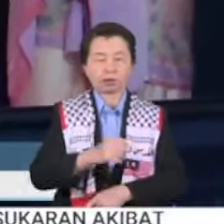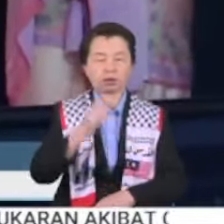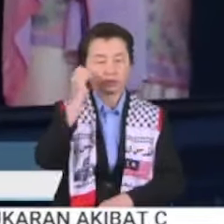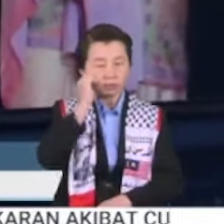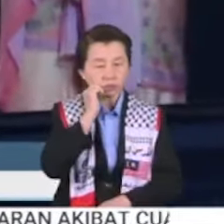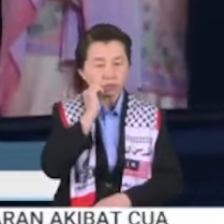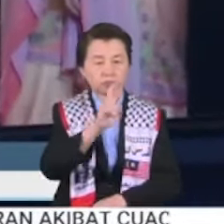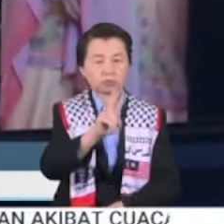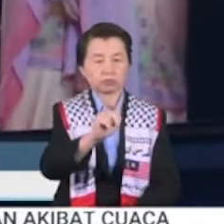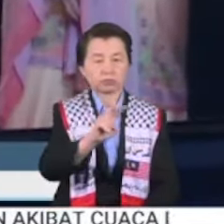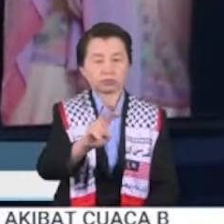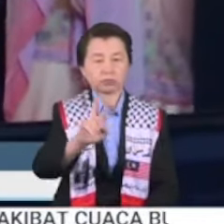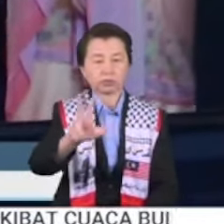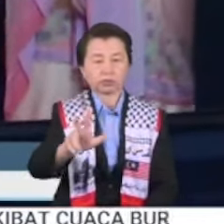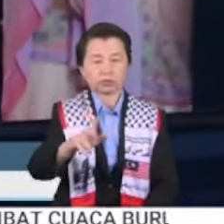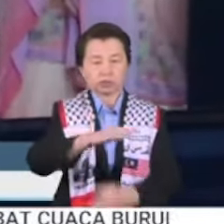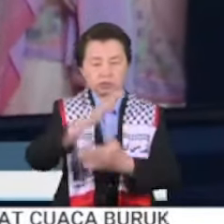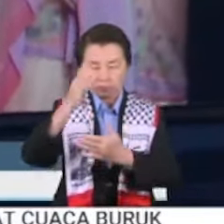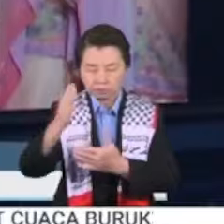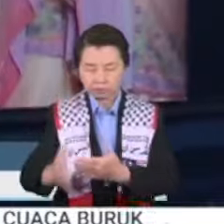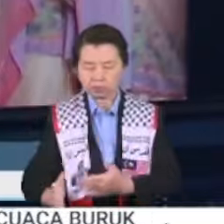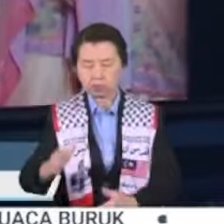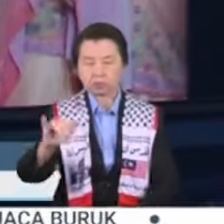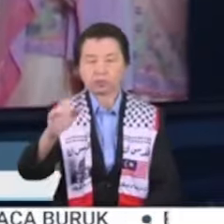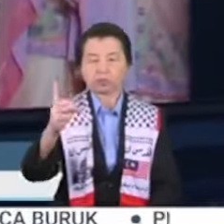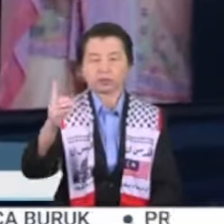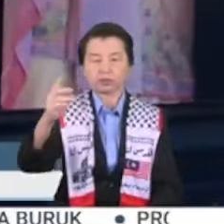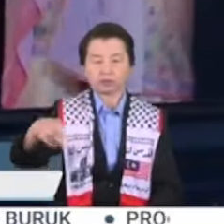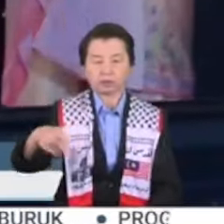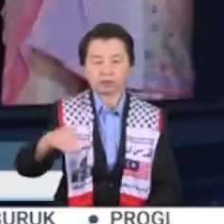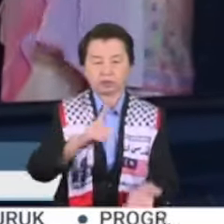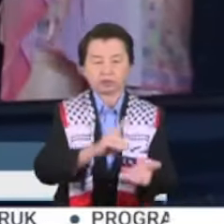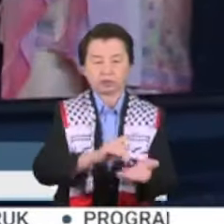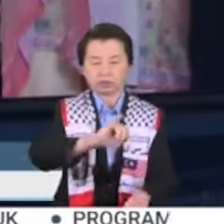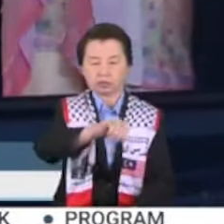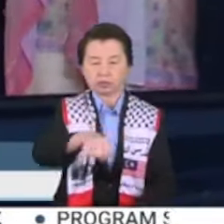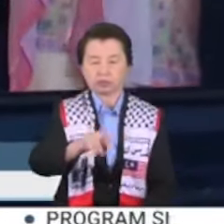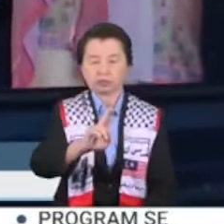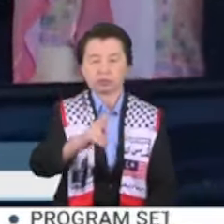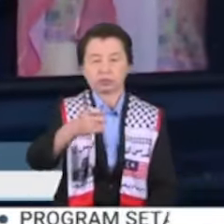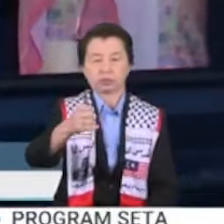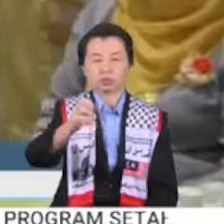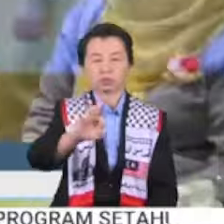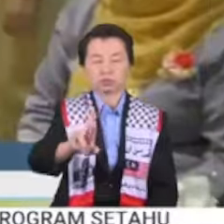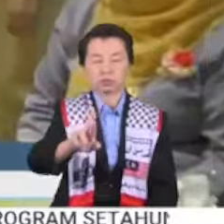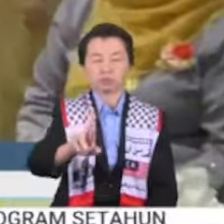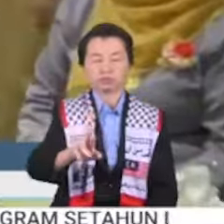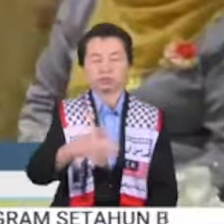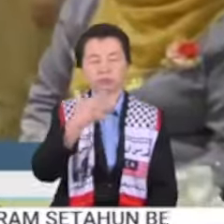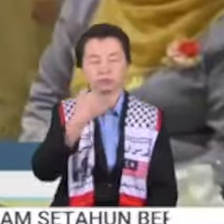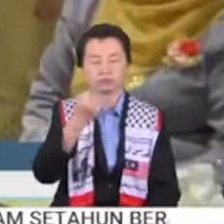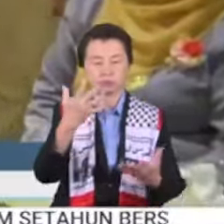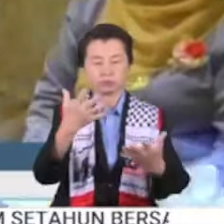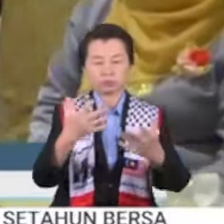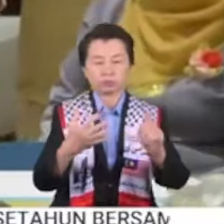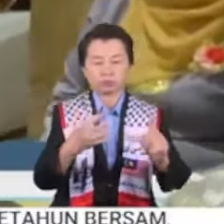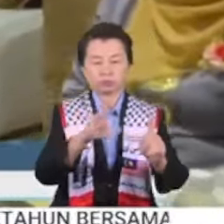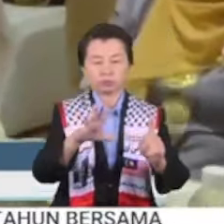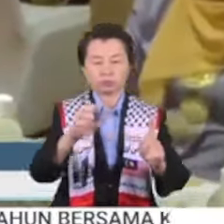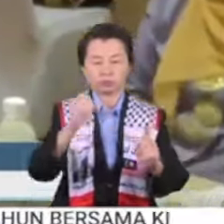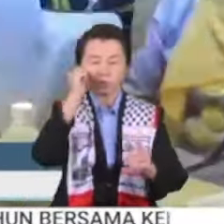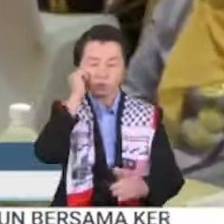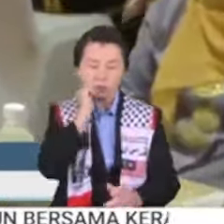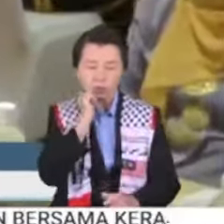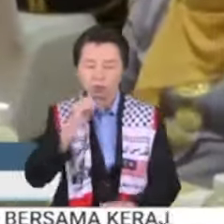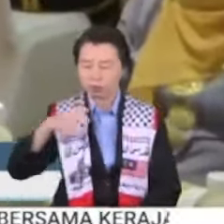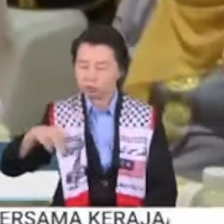Sabah 2023 disempurnakan Yang di-Pertua Negeri Tun Dr. Johar Dato' Mahirudin. Seramai 150 warga emas